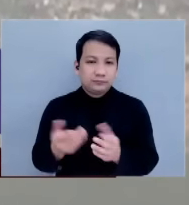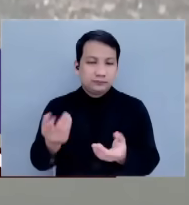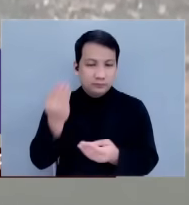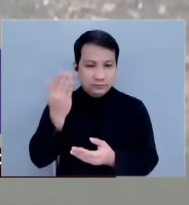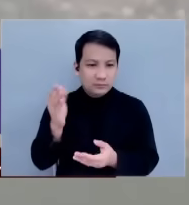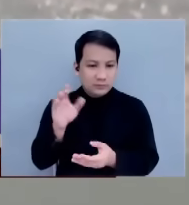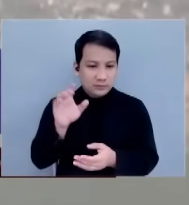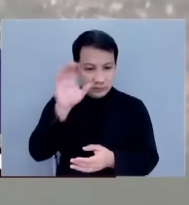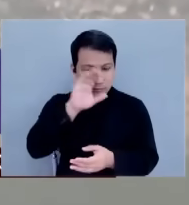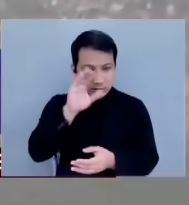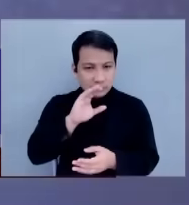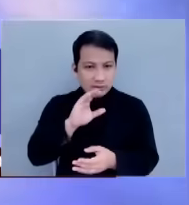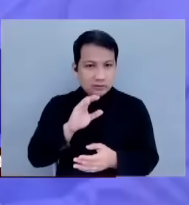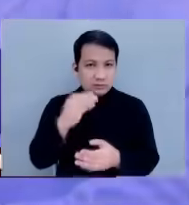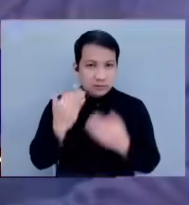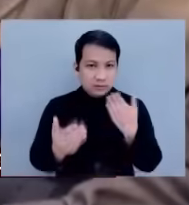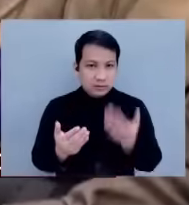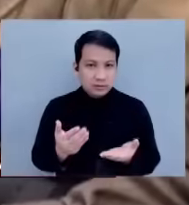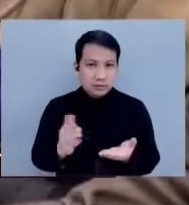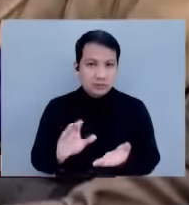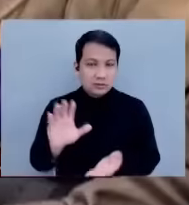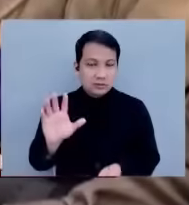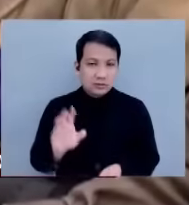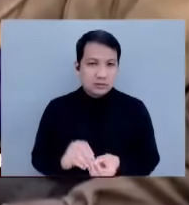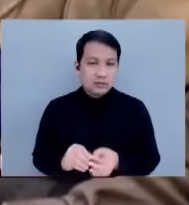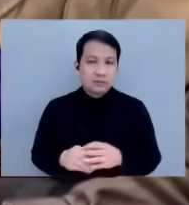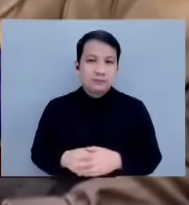mga bangkay ng mga tinamaan.